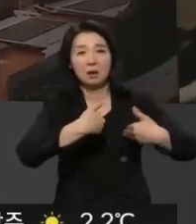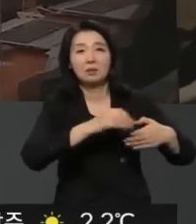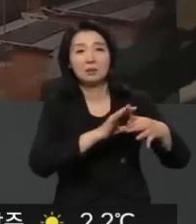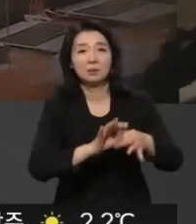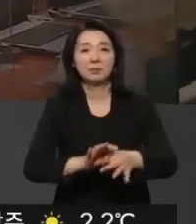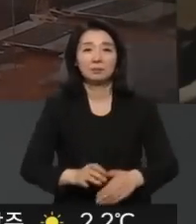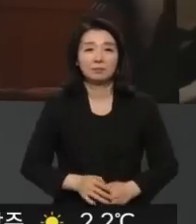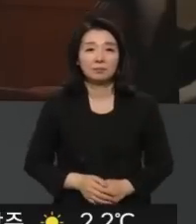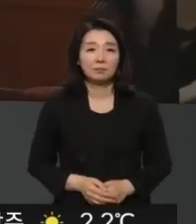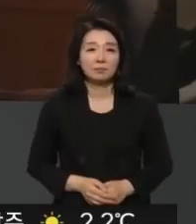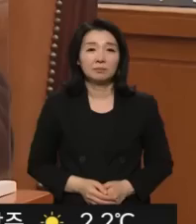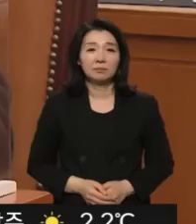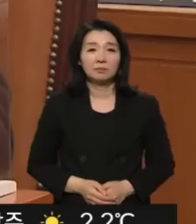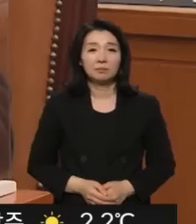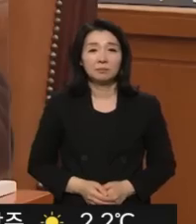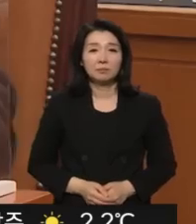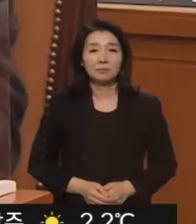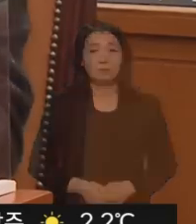못했습니다.